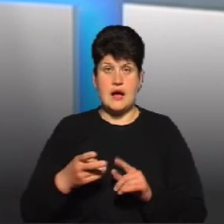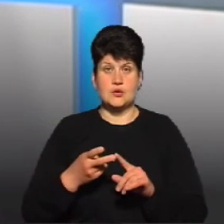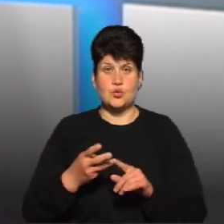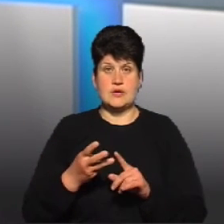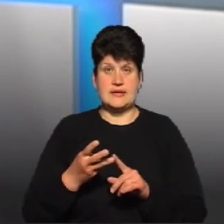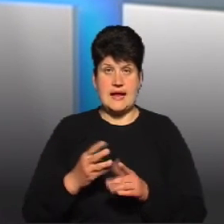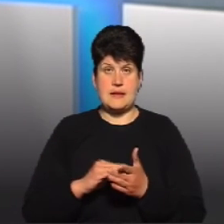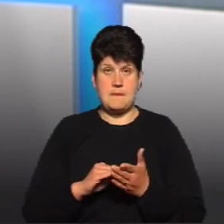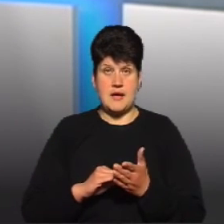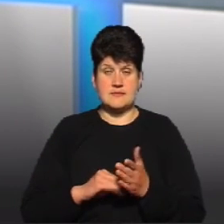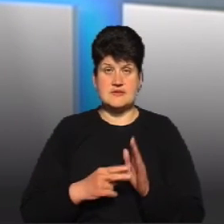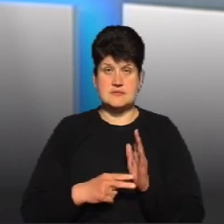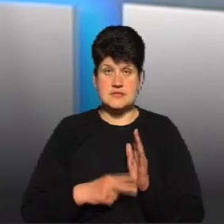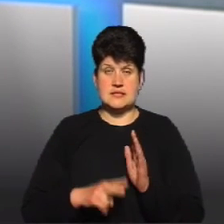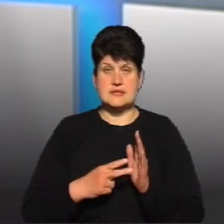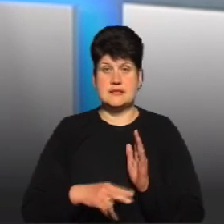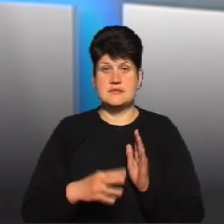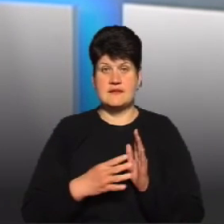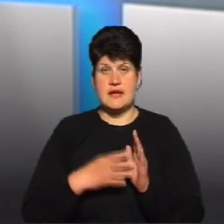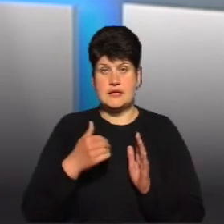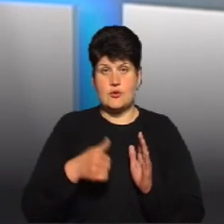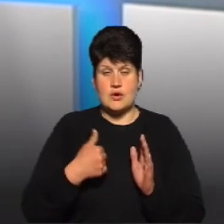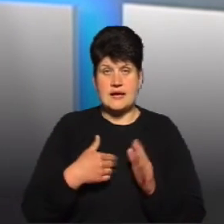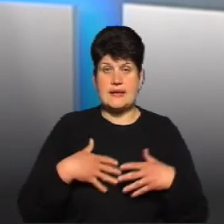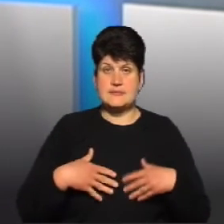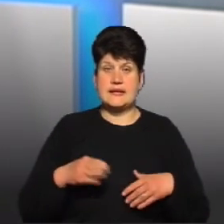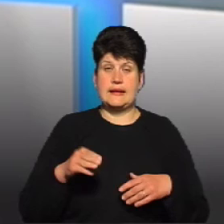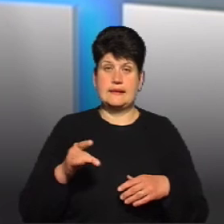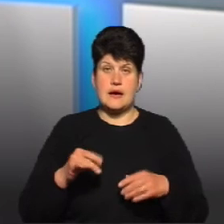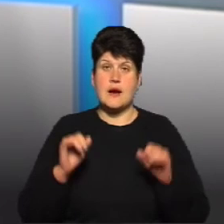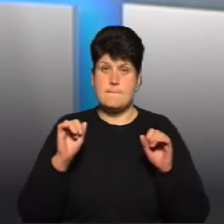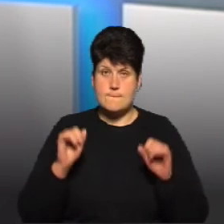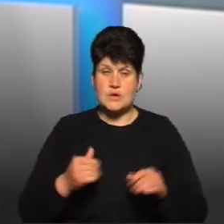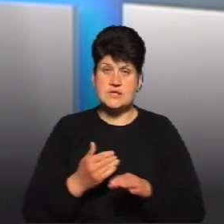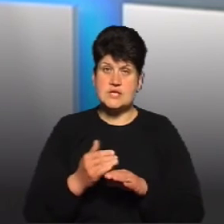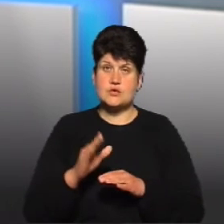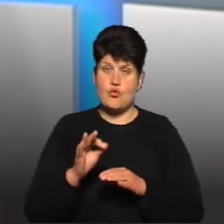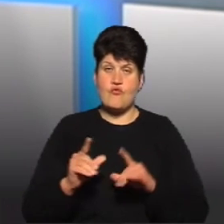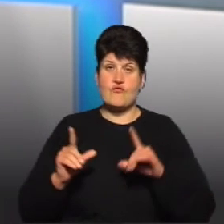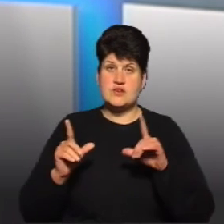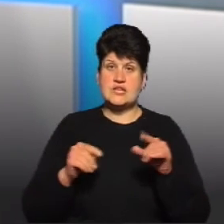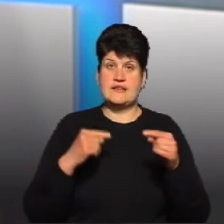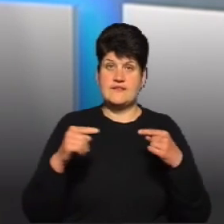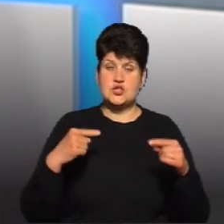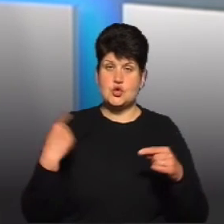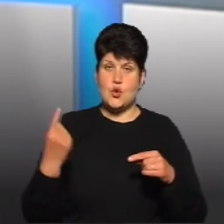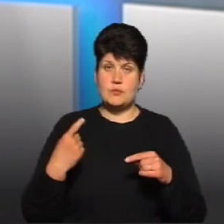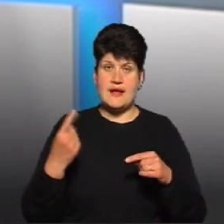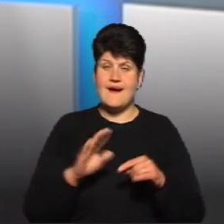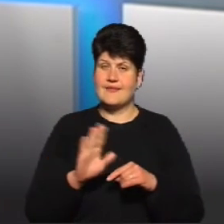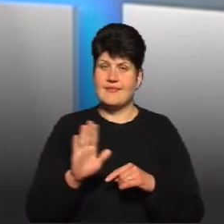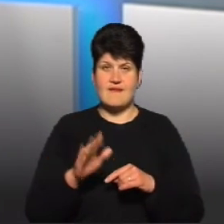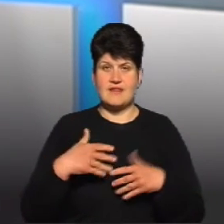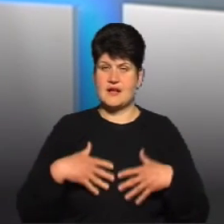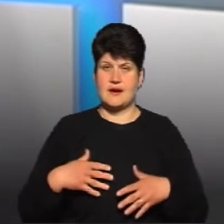переписів 70-79-го років кримські татари могли частково виїжджати в інші області, але не в Крим.